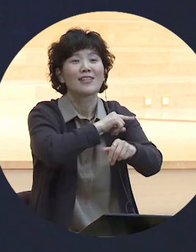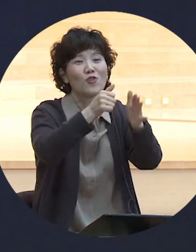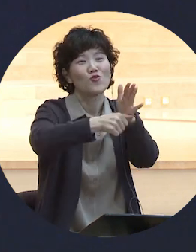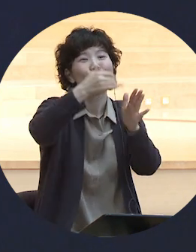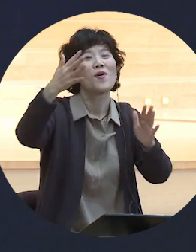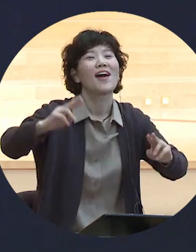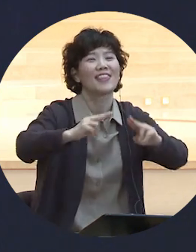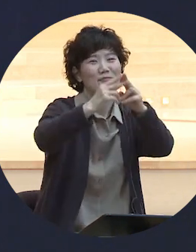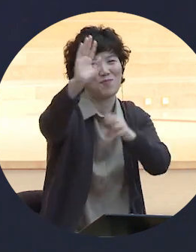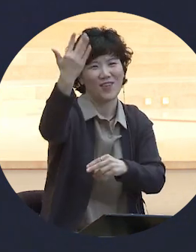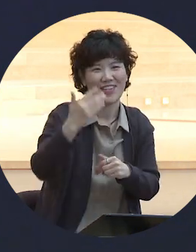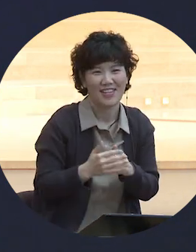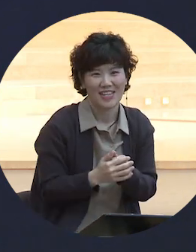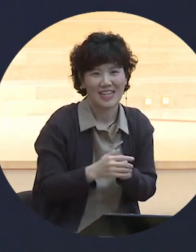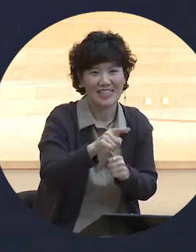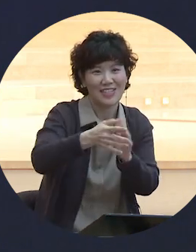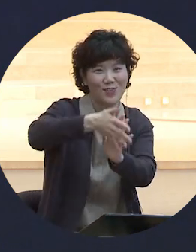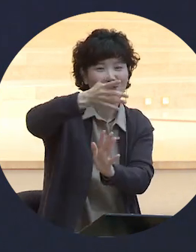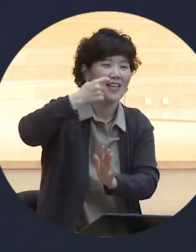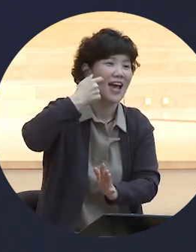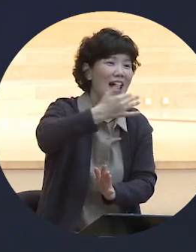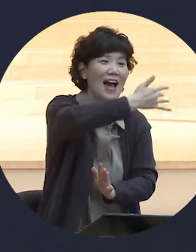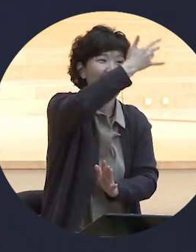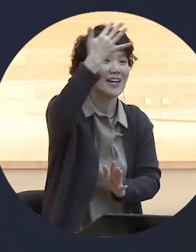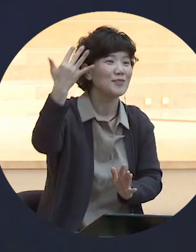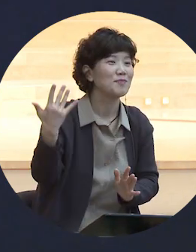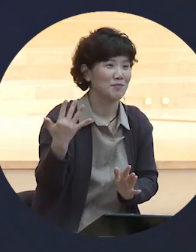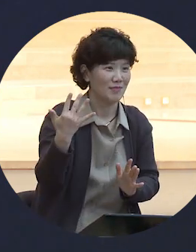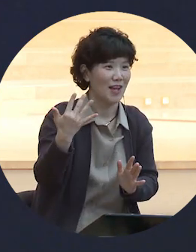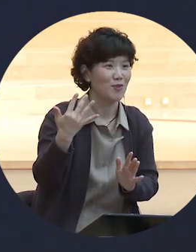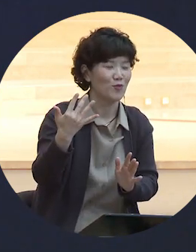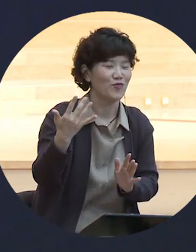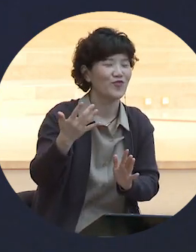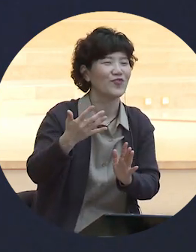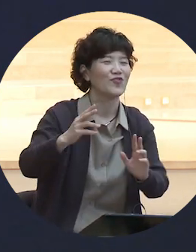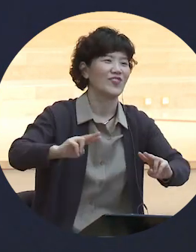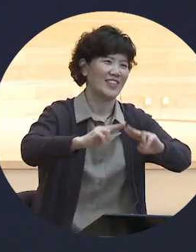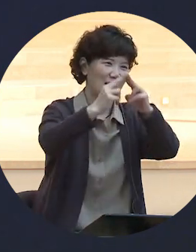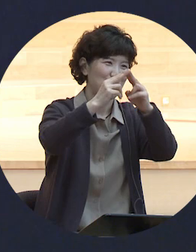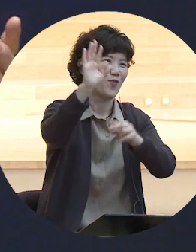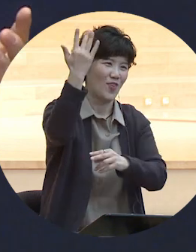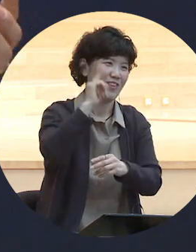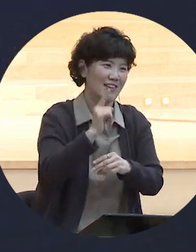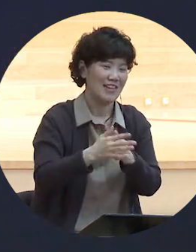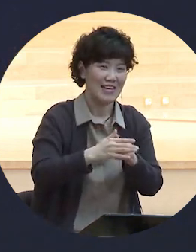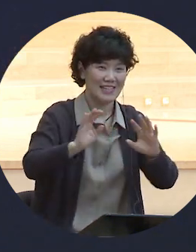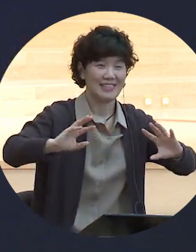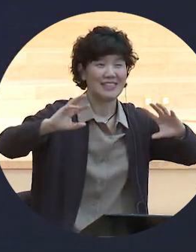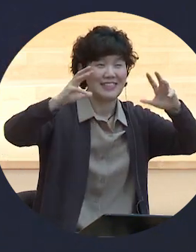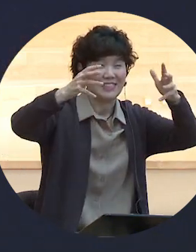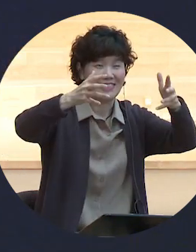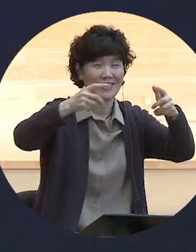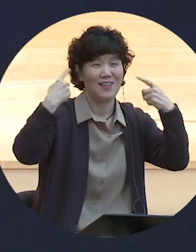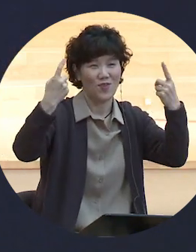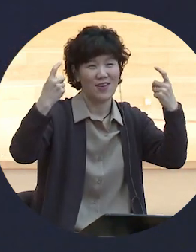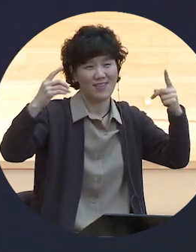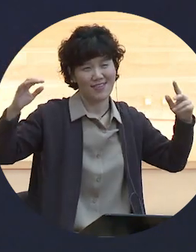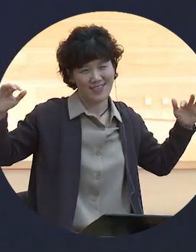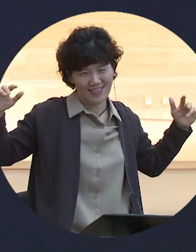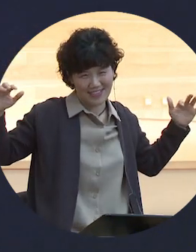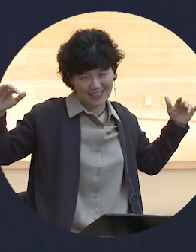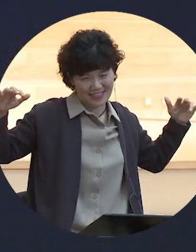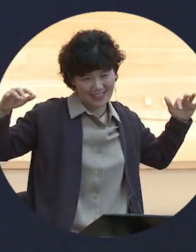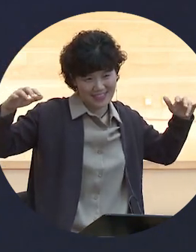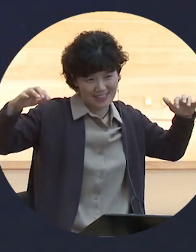되었습니다. 이 도시의 아름다움의 상징이 되어지는 탑이 되었습니다. 뿐만 아니라 전 세계 수많은 관광객들을 불러